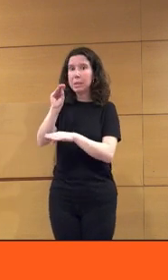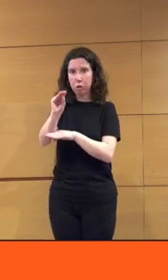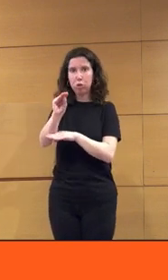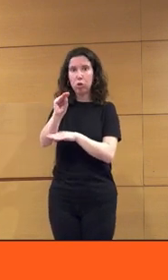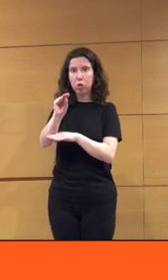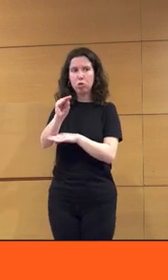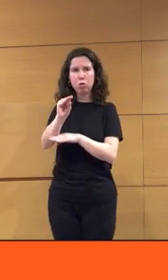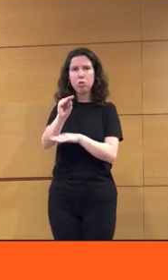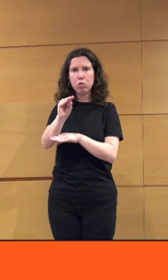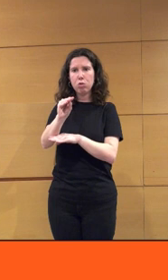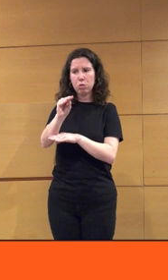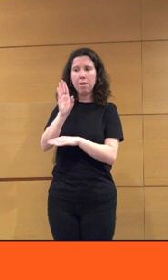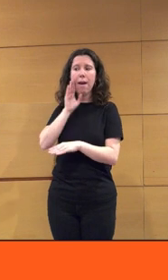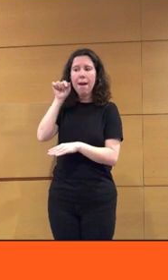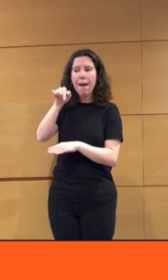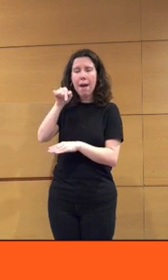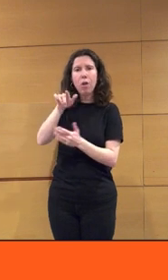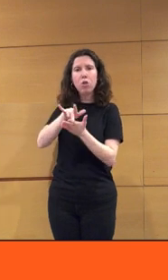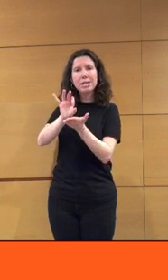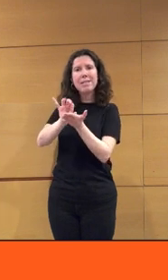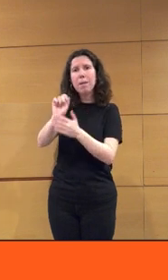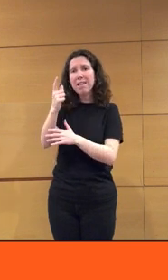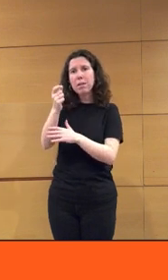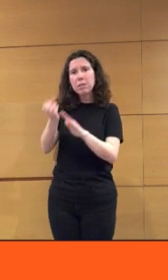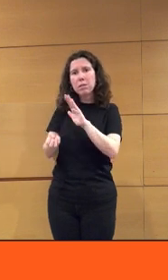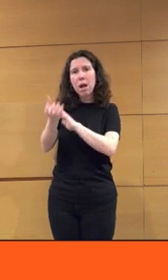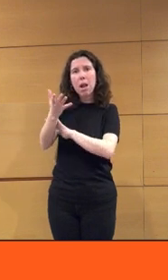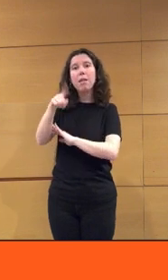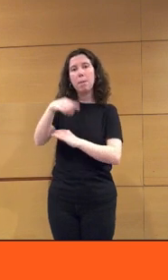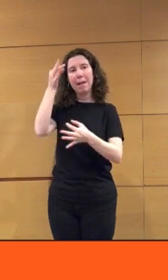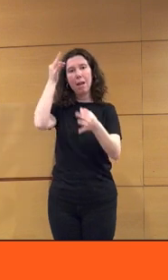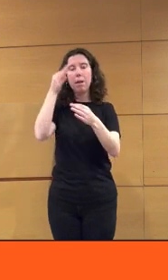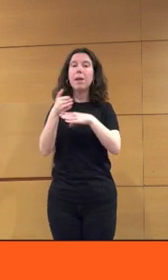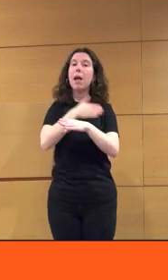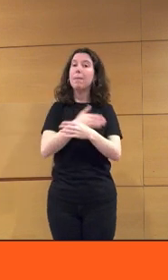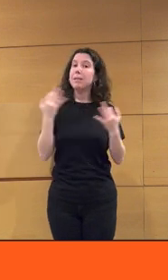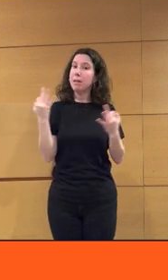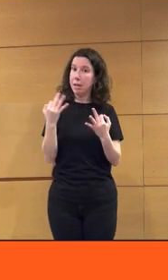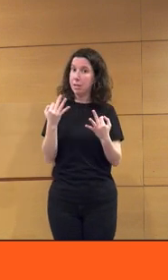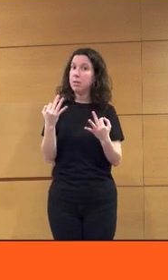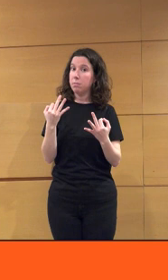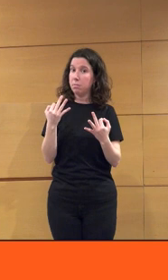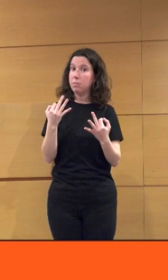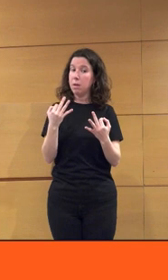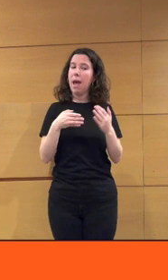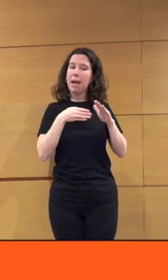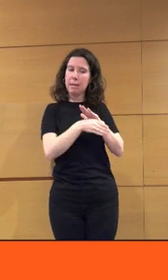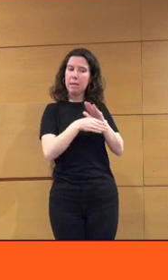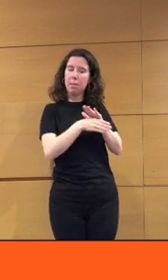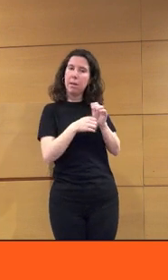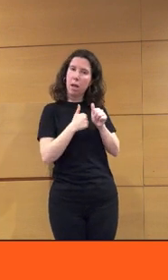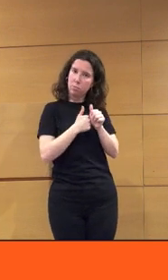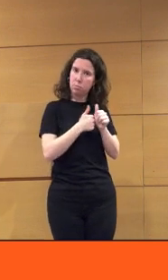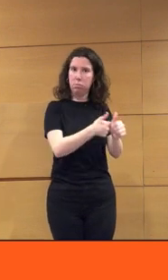crear serveis digitals, també un dels requeriments és que han de complir tots els requeriments d'accessibilitat.